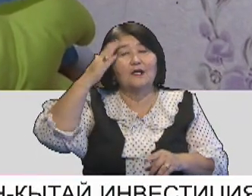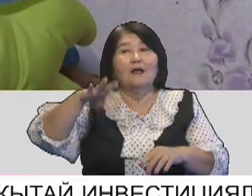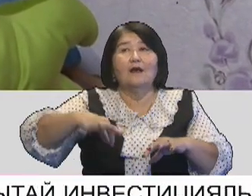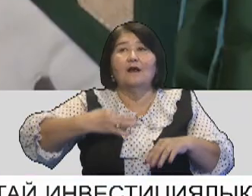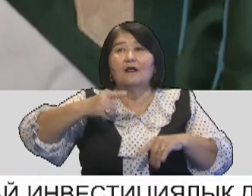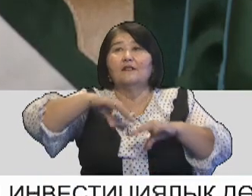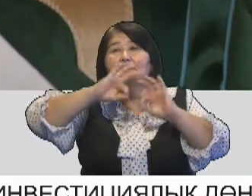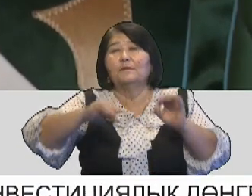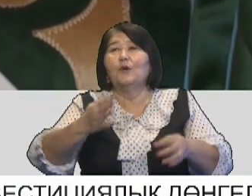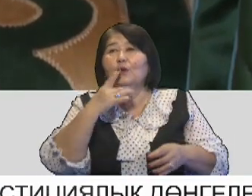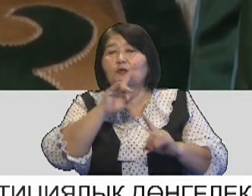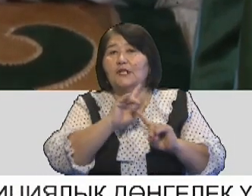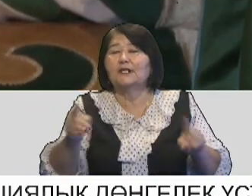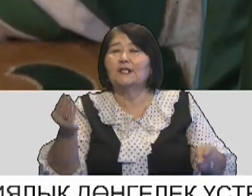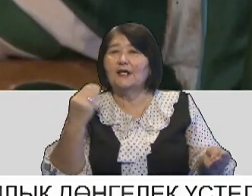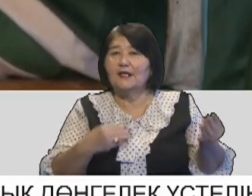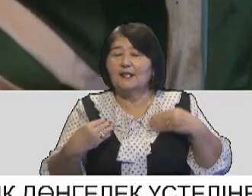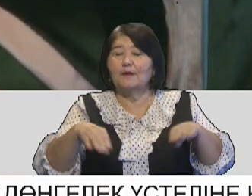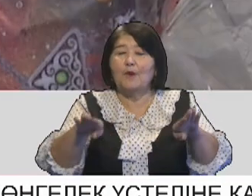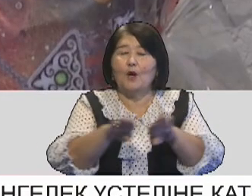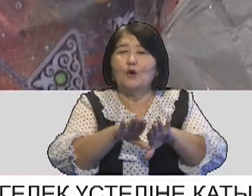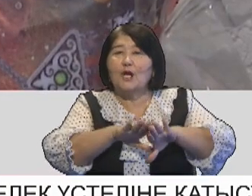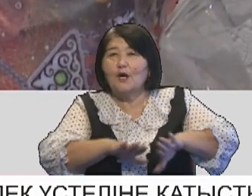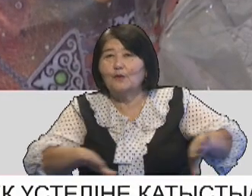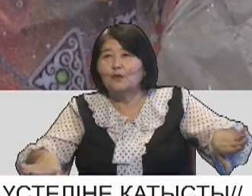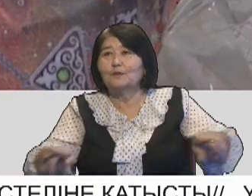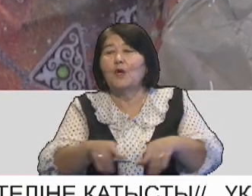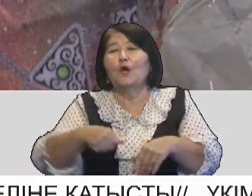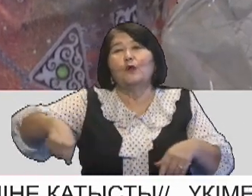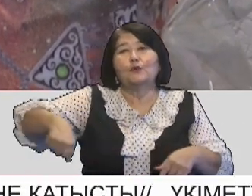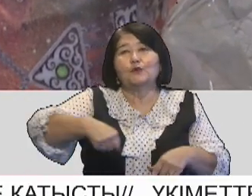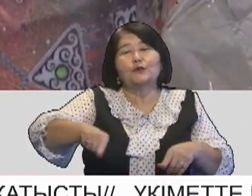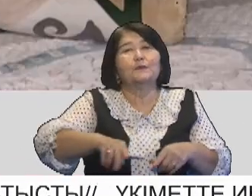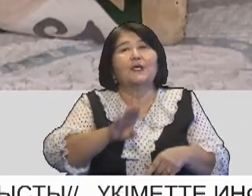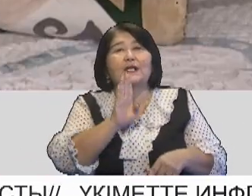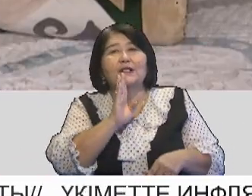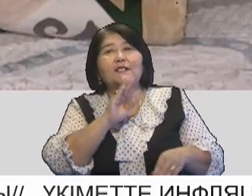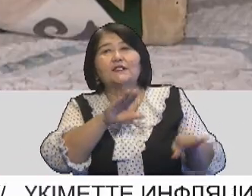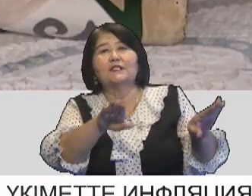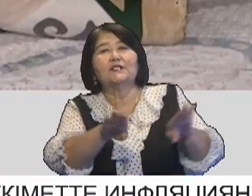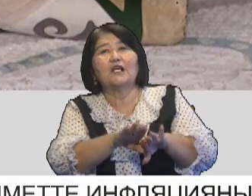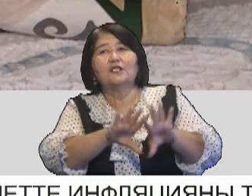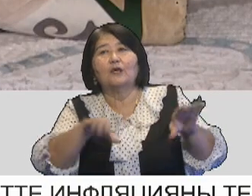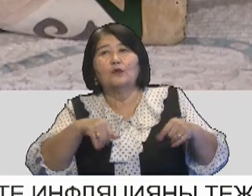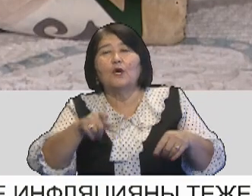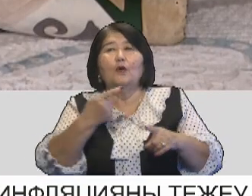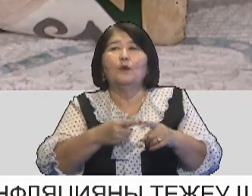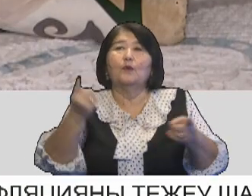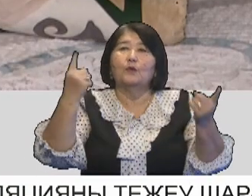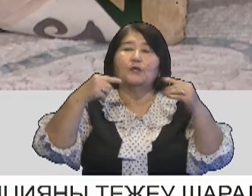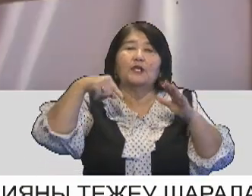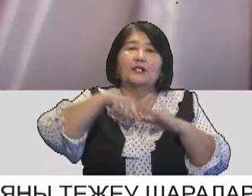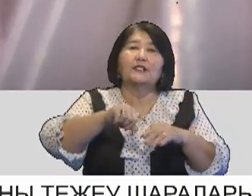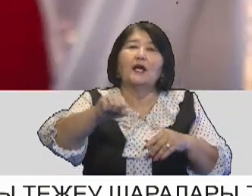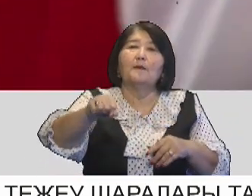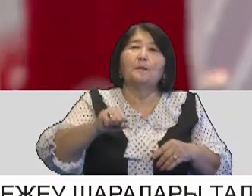келіншек ұлттық нақыштағы киімдер, құрақ көрпешелер, қол сөмкелер мен қыз жасауында тігеді. Ол туындыларының ішінде